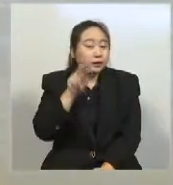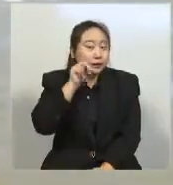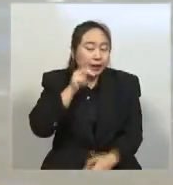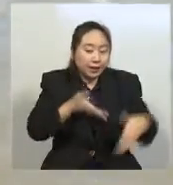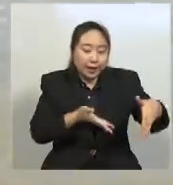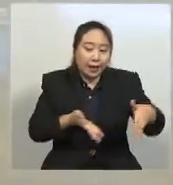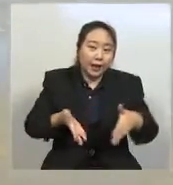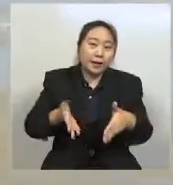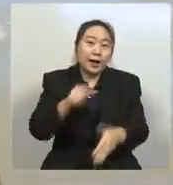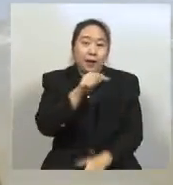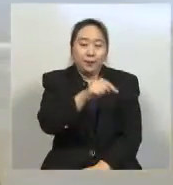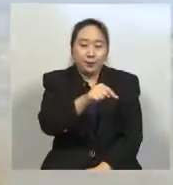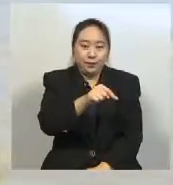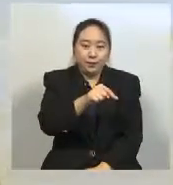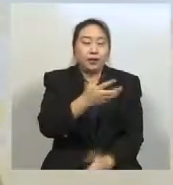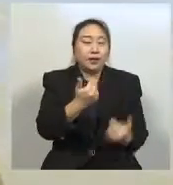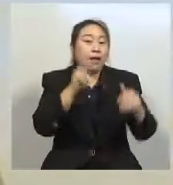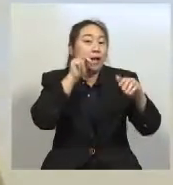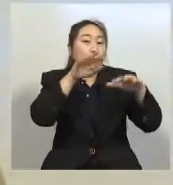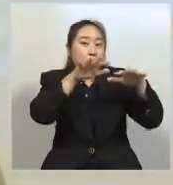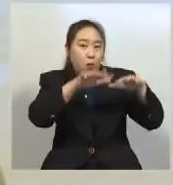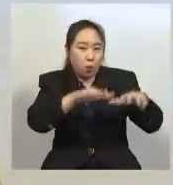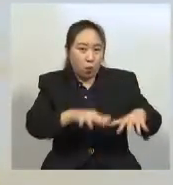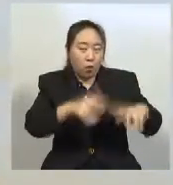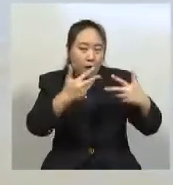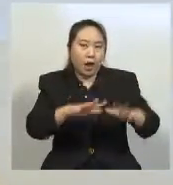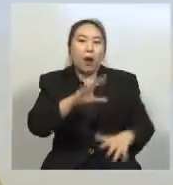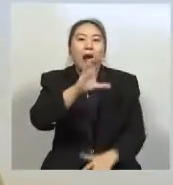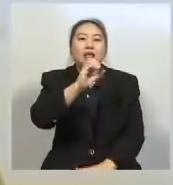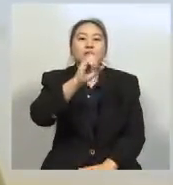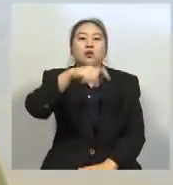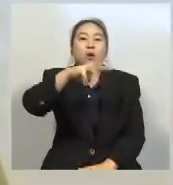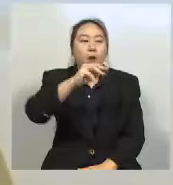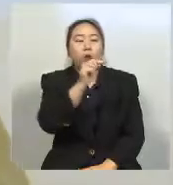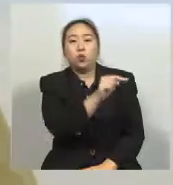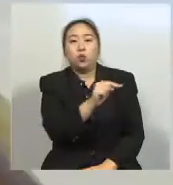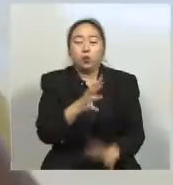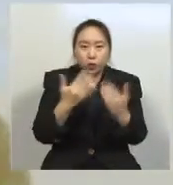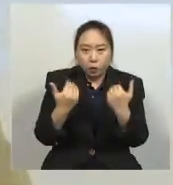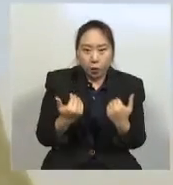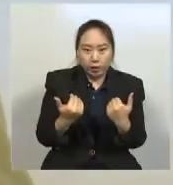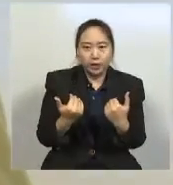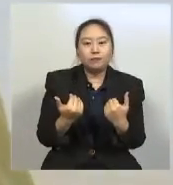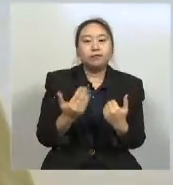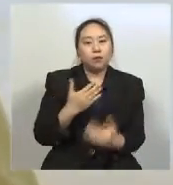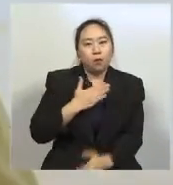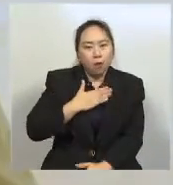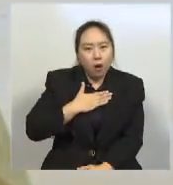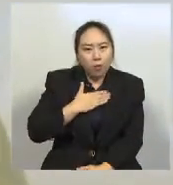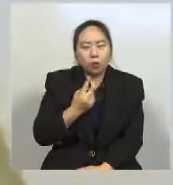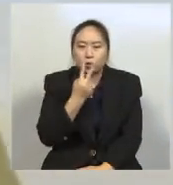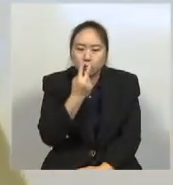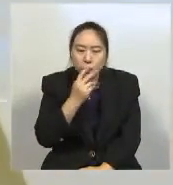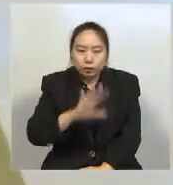มใหญ่เนี่ยนะครับลดลงตอนนี้ลดลงแล้ว50เซนติเมตรนะครับถือว่าสถานการณ์ของเรานี่ก็จะค